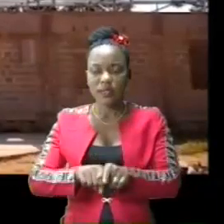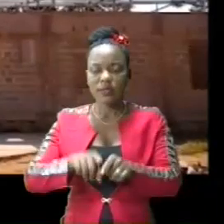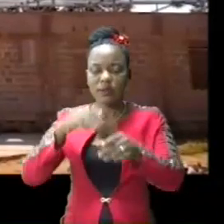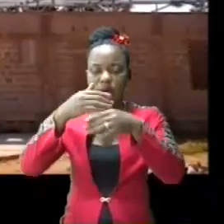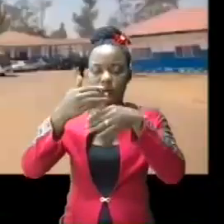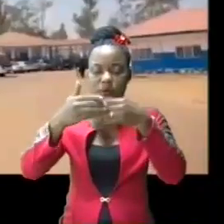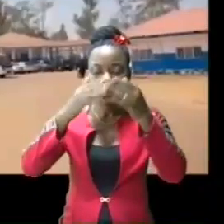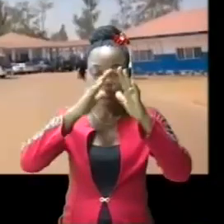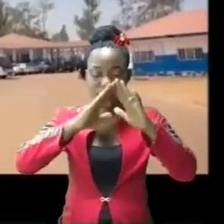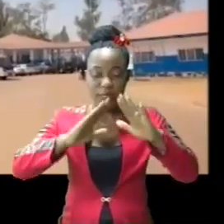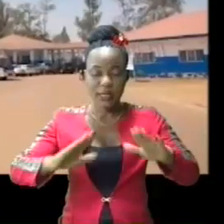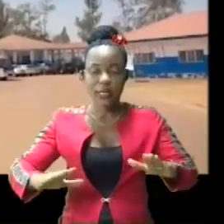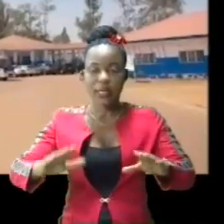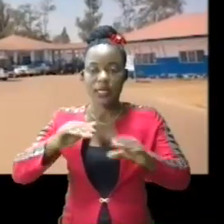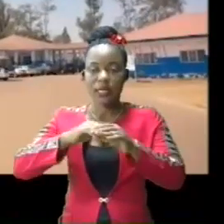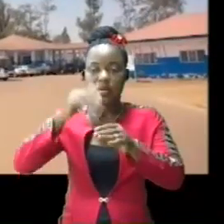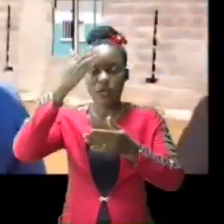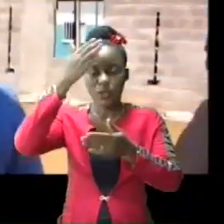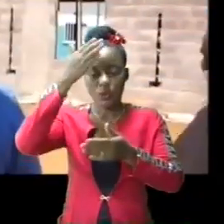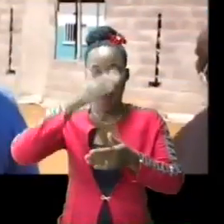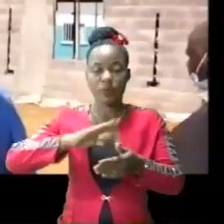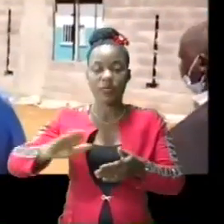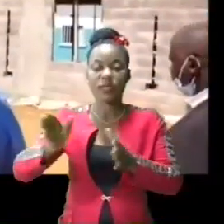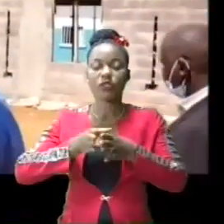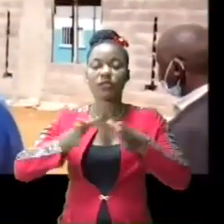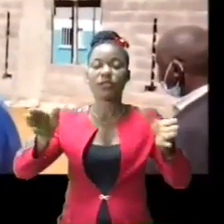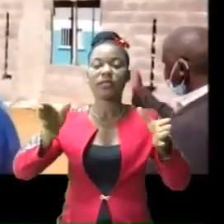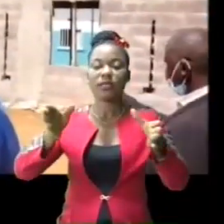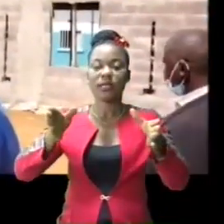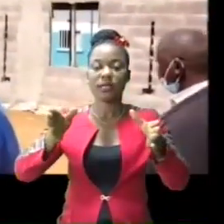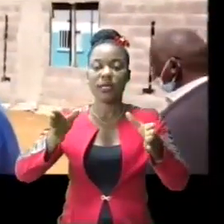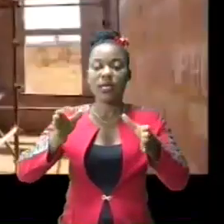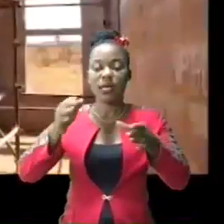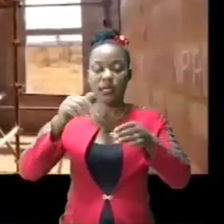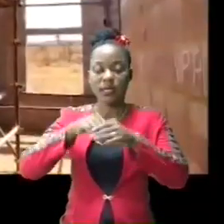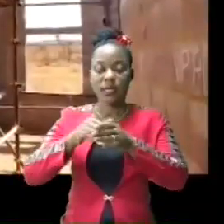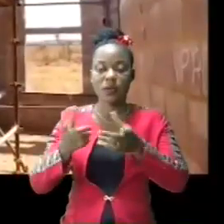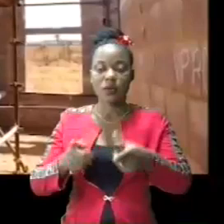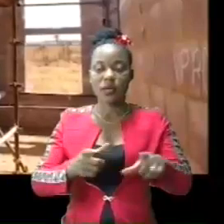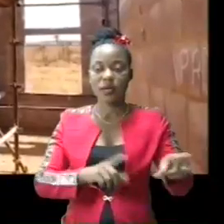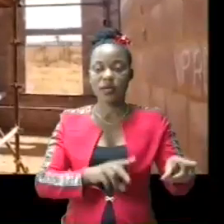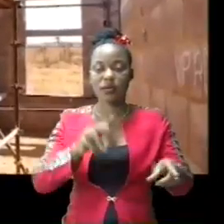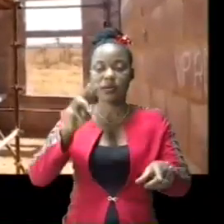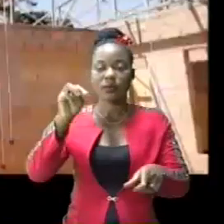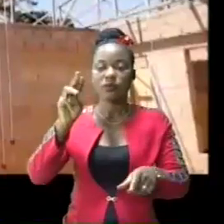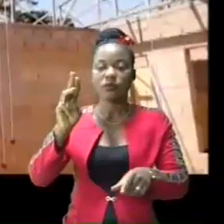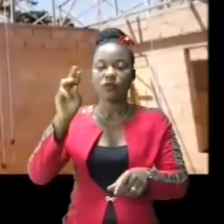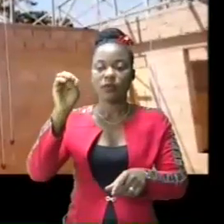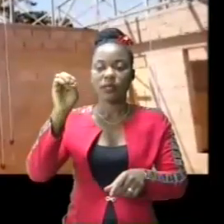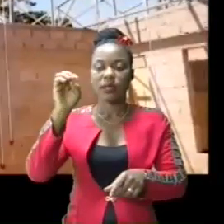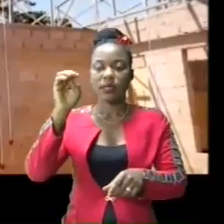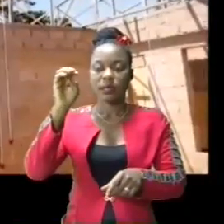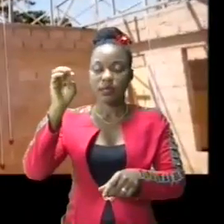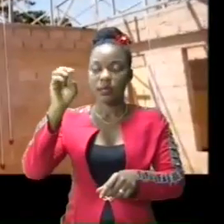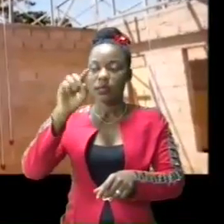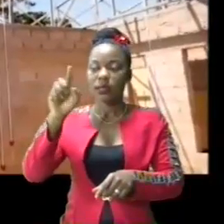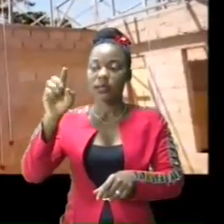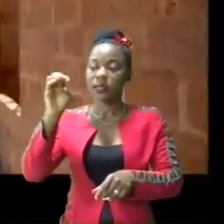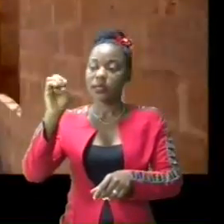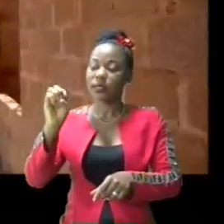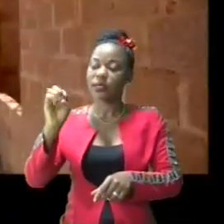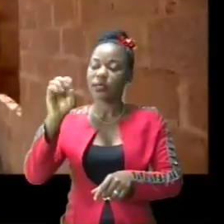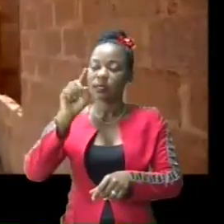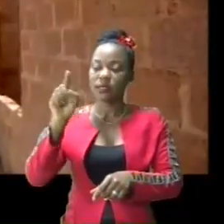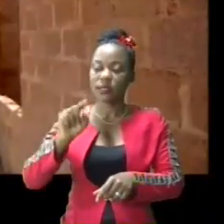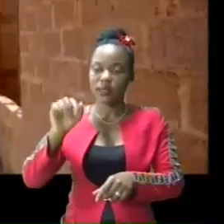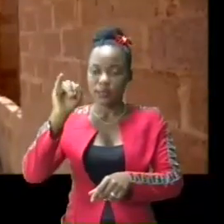dans l'enceinte de l'hôpital général des références Mwangézi, dont l'un sera une clinique moderne et l'autre le centre de prise en